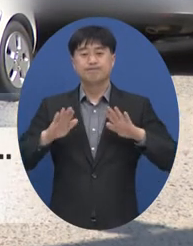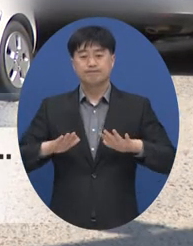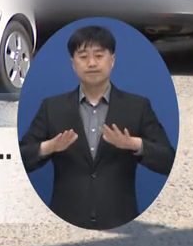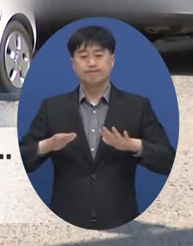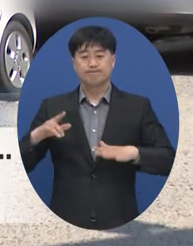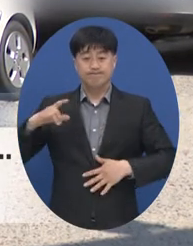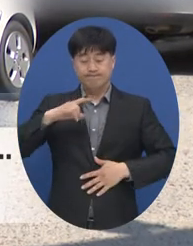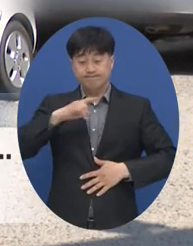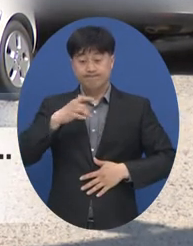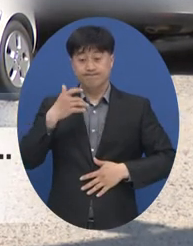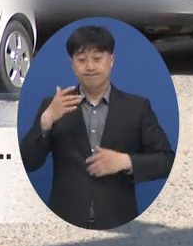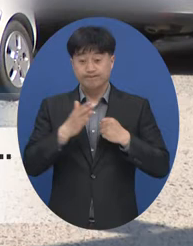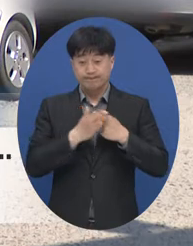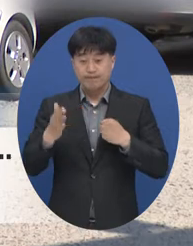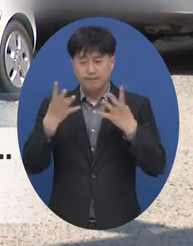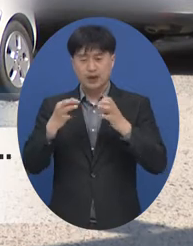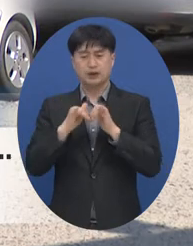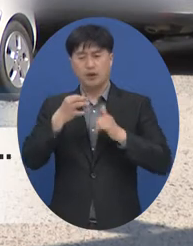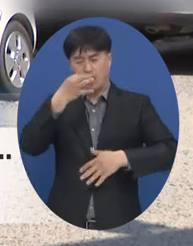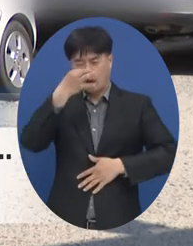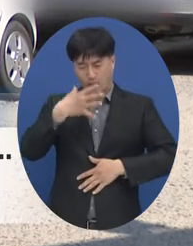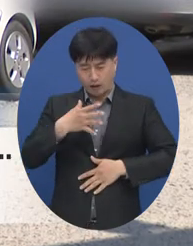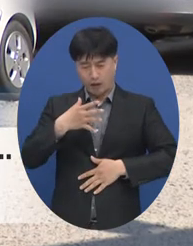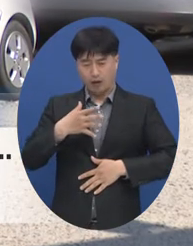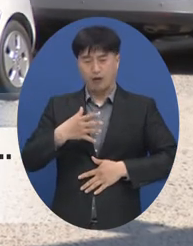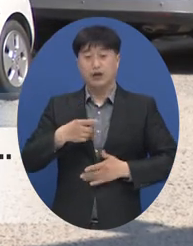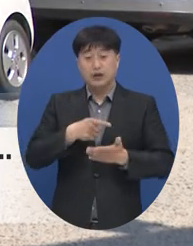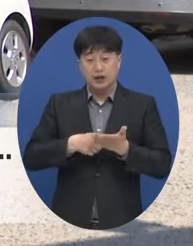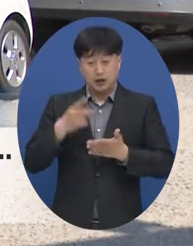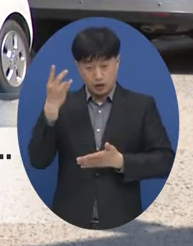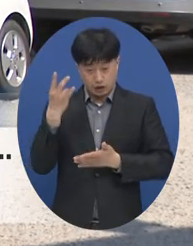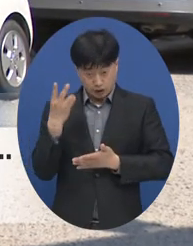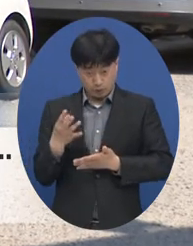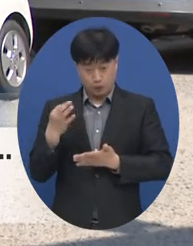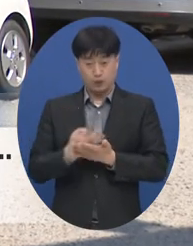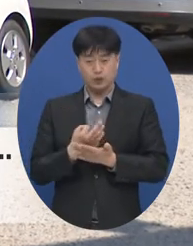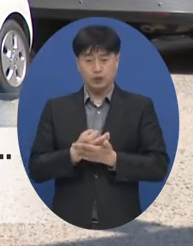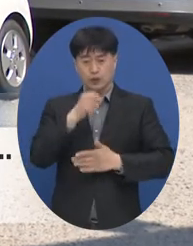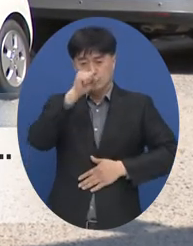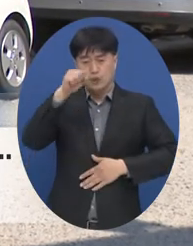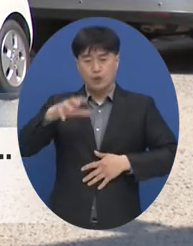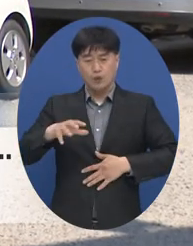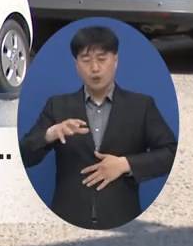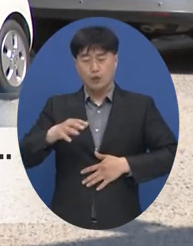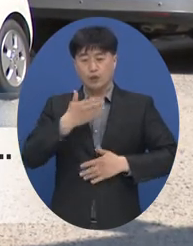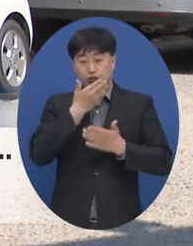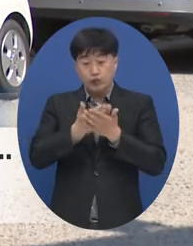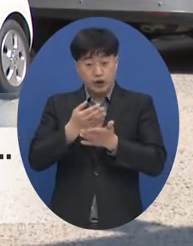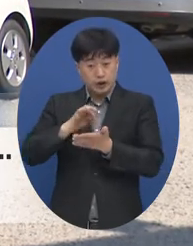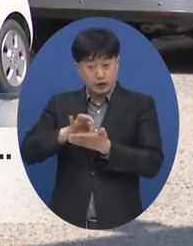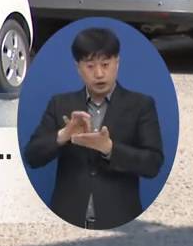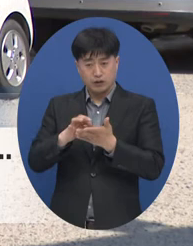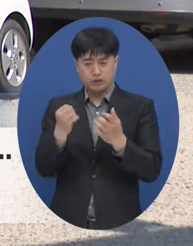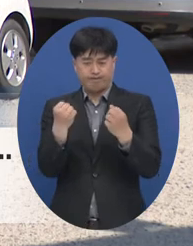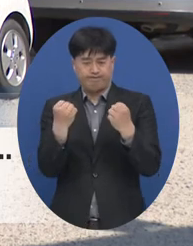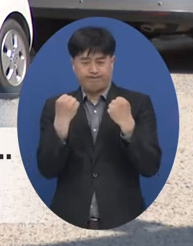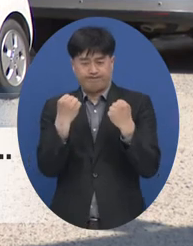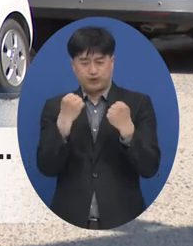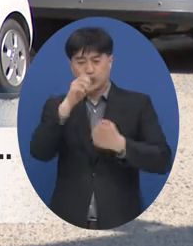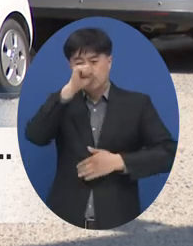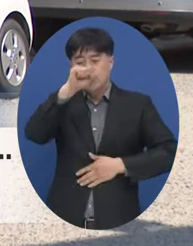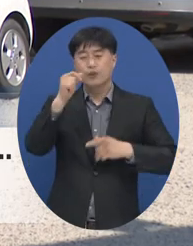경기도민인데요. 이번에 이제 사실 이제 코로나19 때문에 많은 분들이 힘들어한 재난 기본소득. 정말 좋은